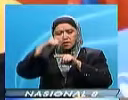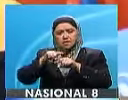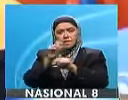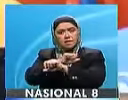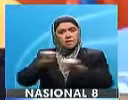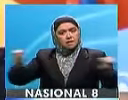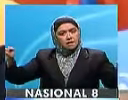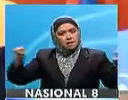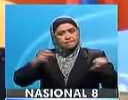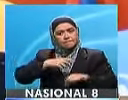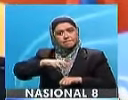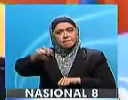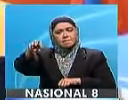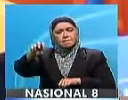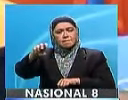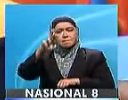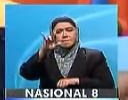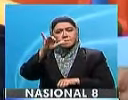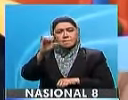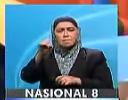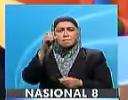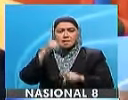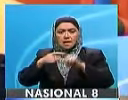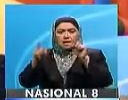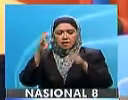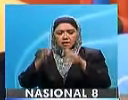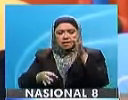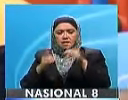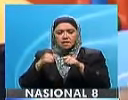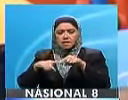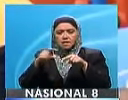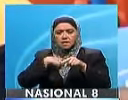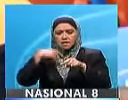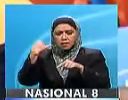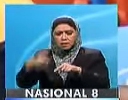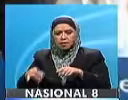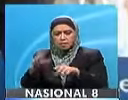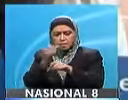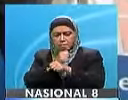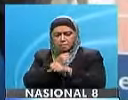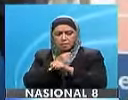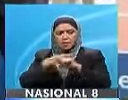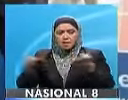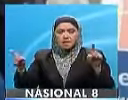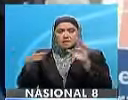saya walaupun tak dapat target itu, performance dia kebanyakan pecah rekod. That is very important.